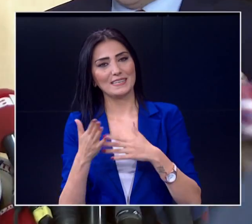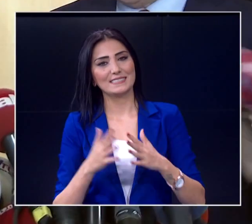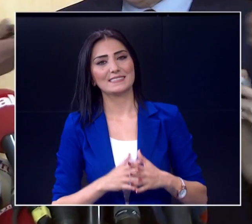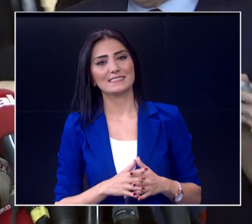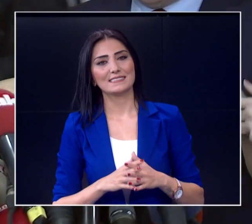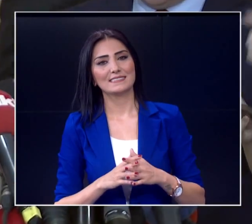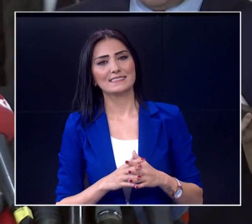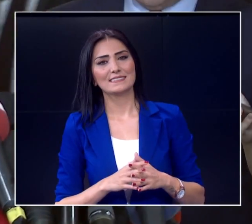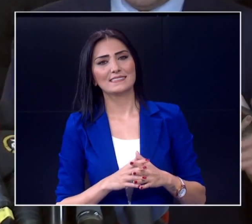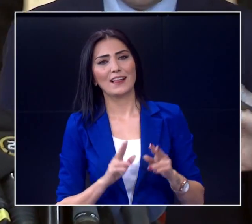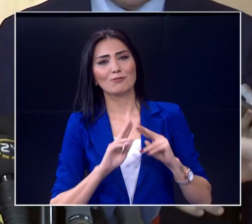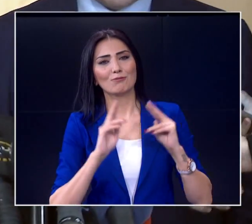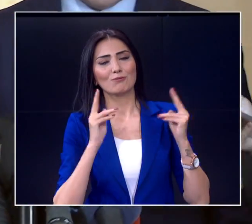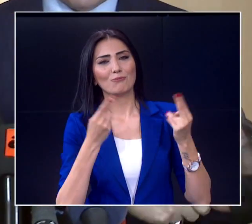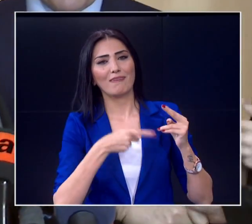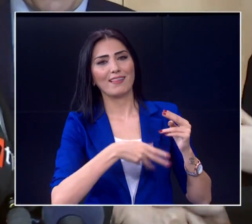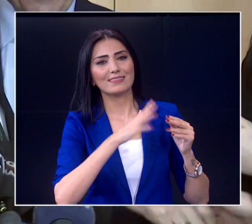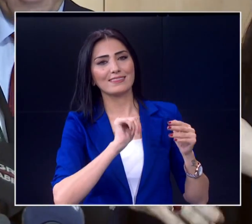akşamlar. Dükkan ne zaman kapanıyor?